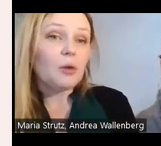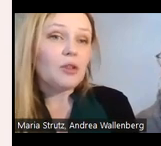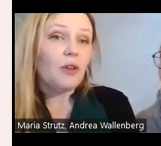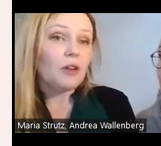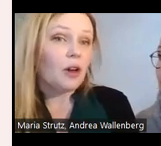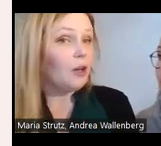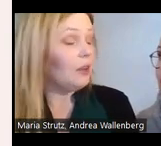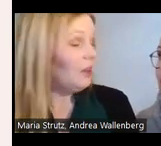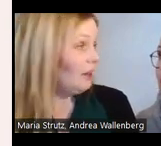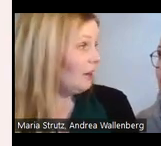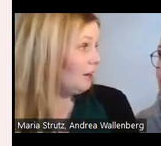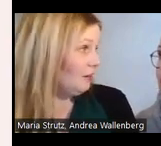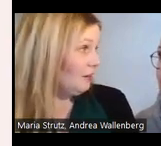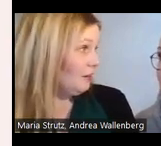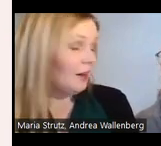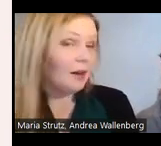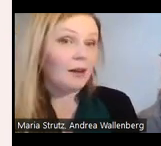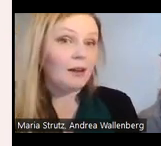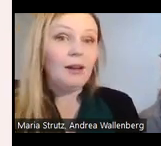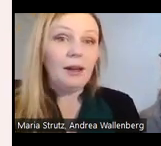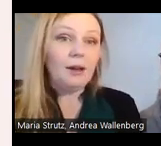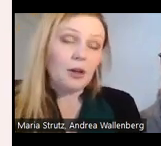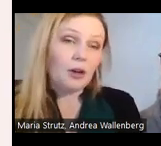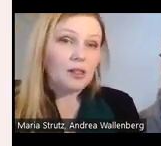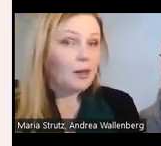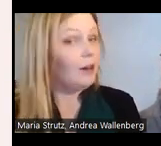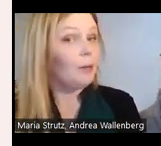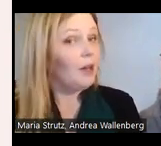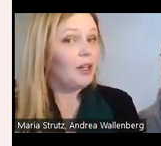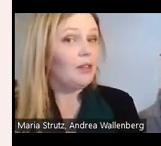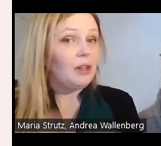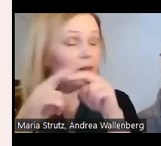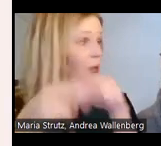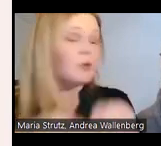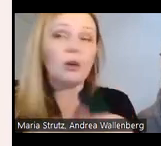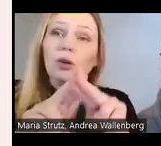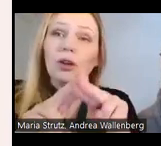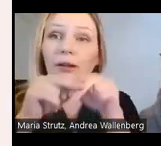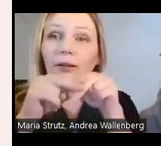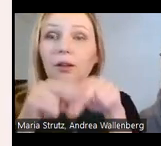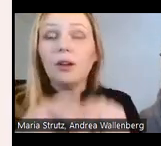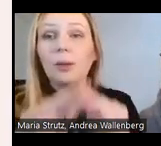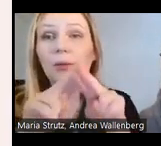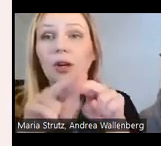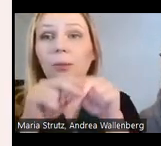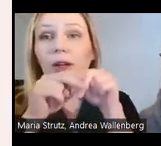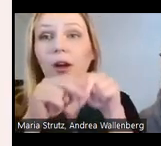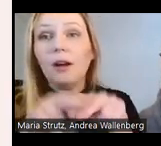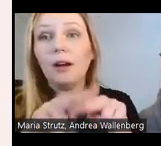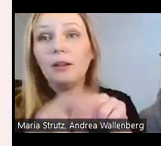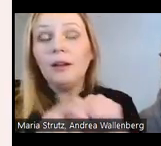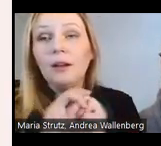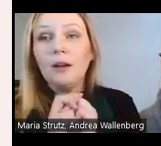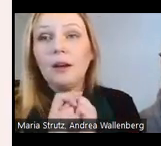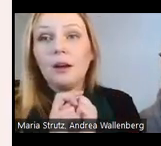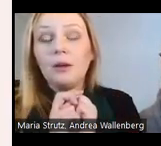Och det kan ju också vara saker och aktiviteter. Saker är ganska självklart. Men även aktiviteter som du sa, gunga. Att kunna be om saker man vill